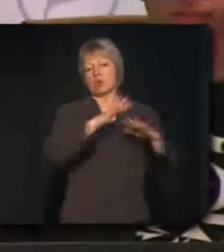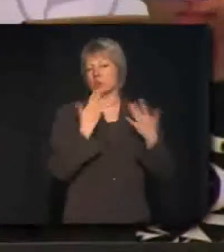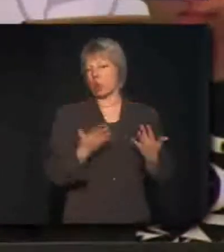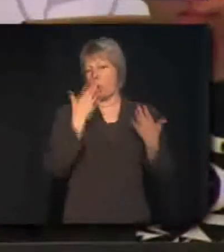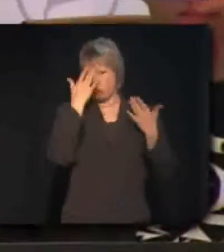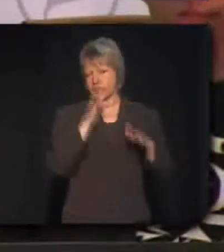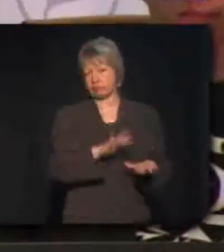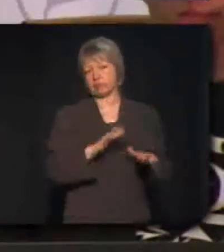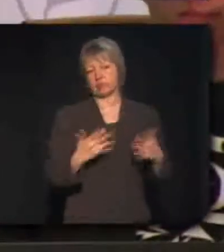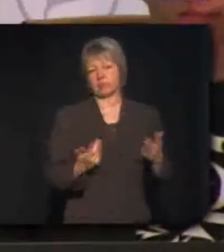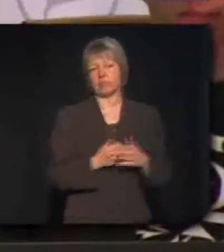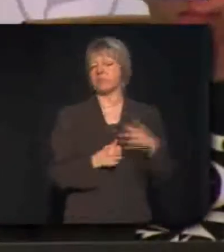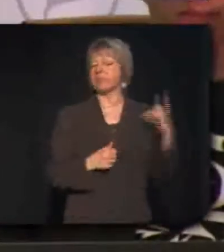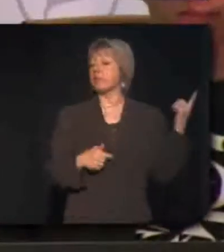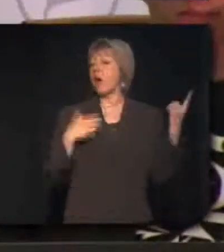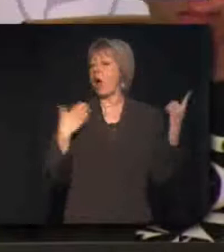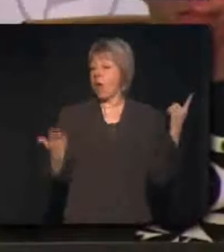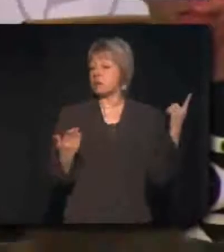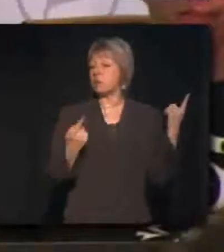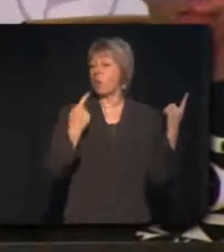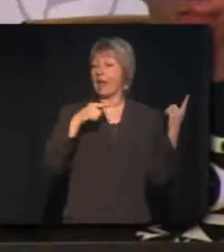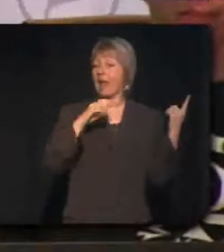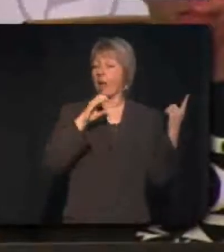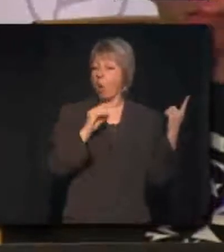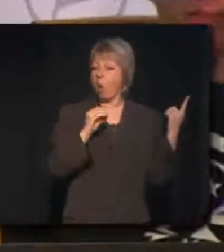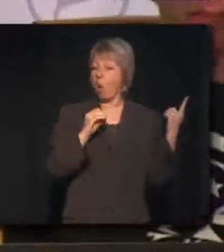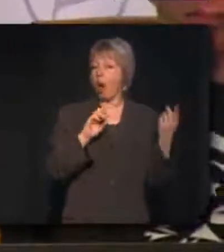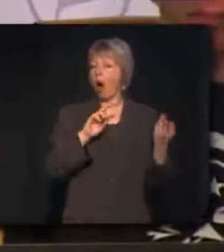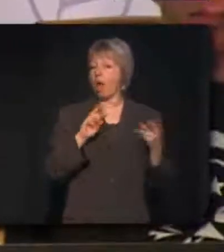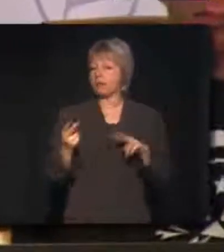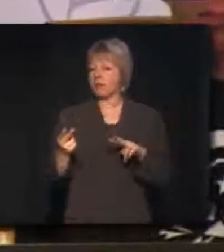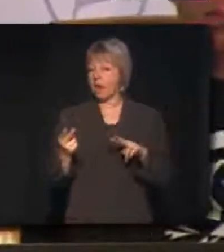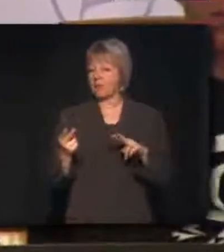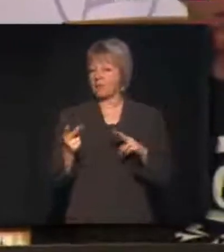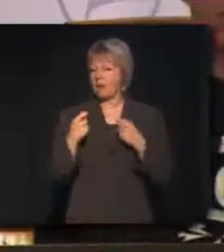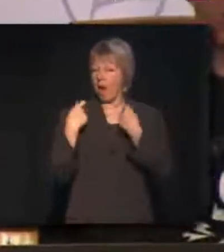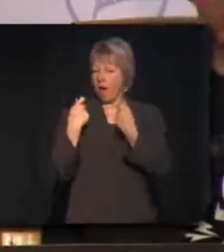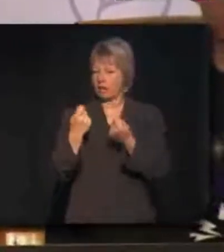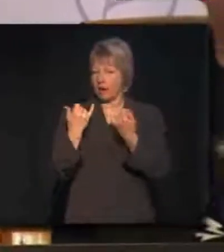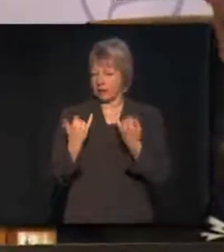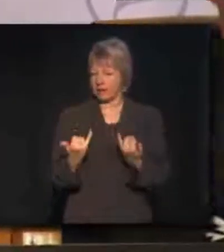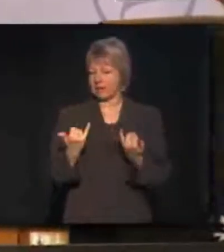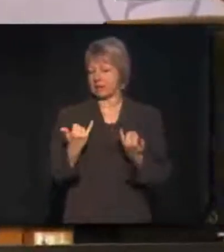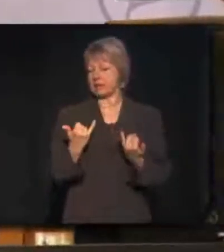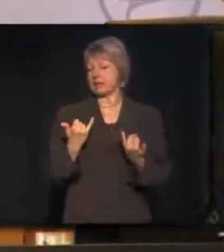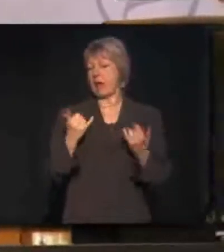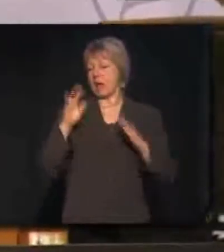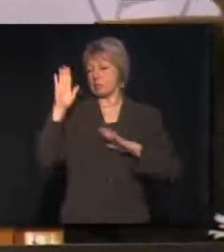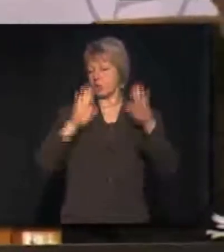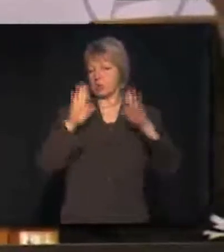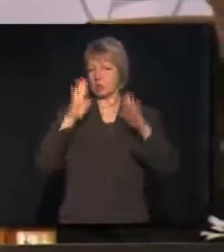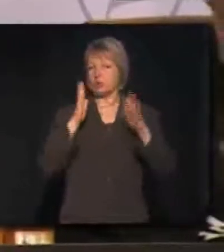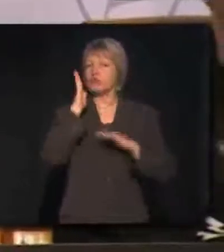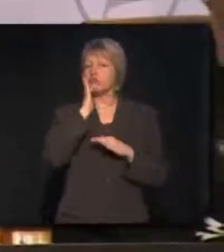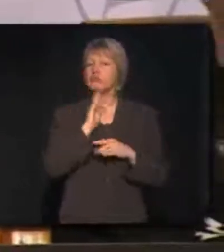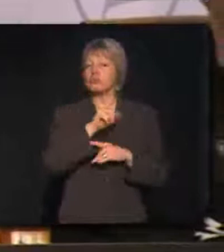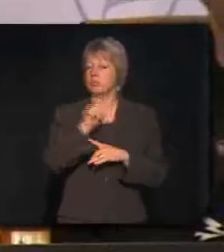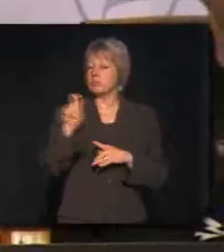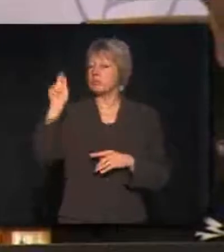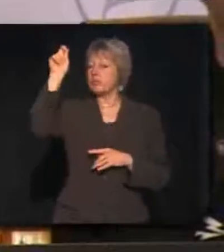dann stimmen wir über den go-alternativantrag ab bitte stimmt Karten hoch wer will